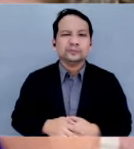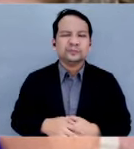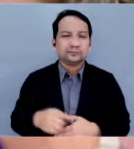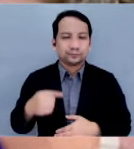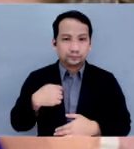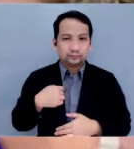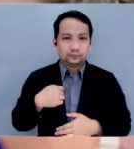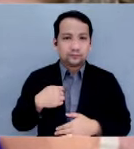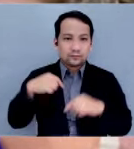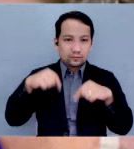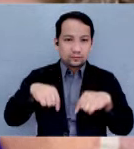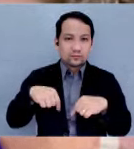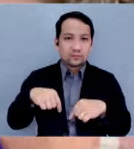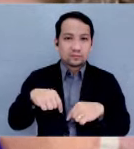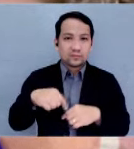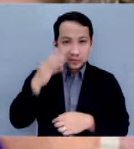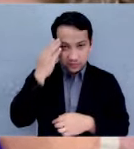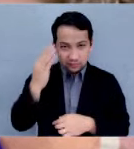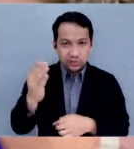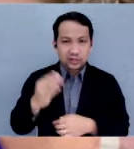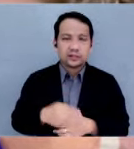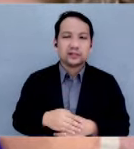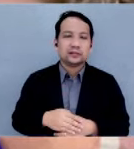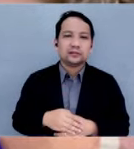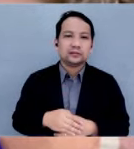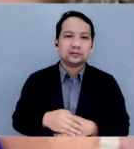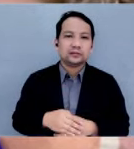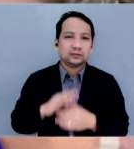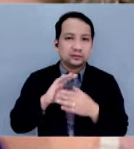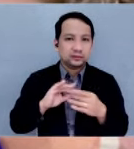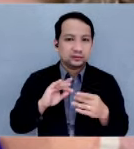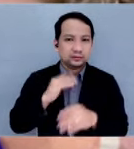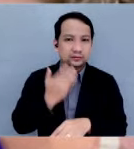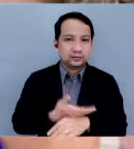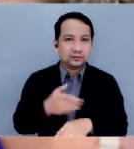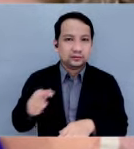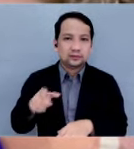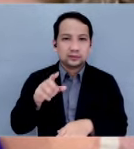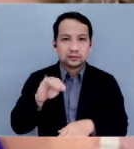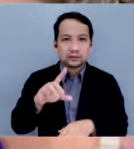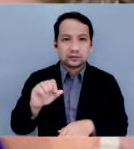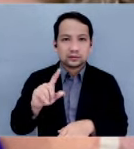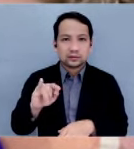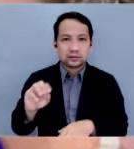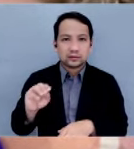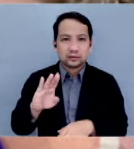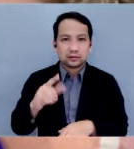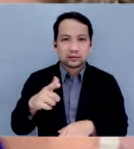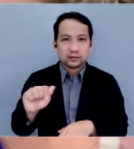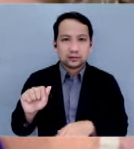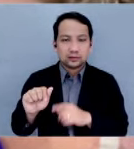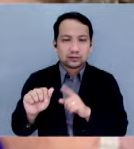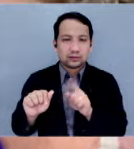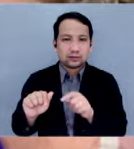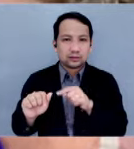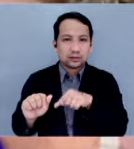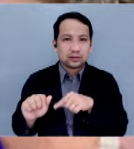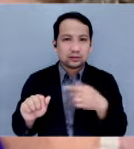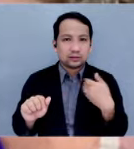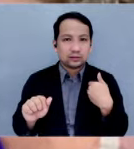po sa San Jose del Monte, Bulacan. Ito po ang aking anak na si Mikael Matthew Balagat. Siya po ay